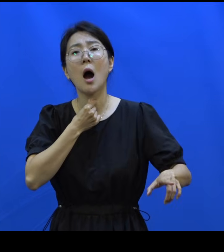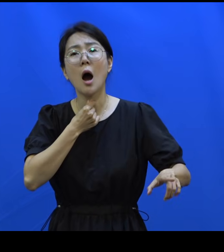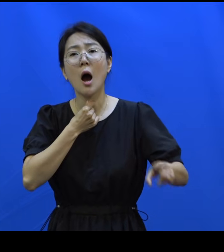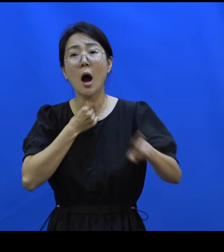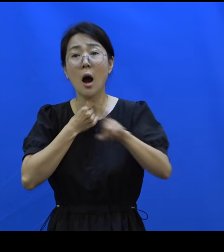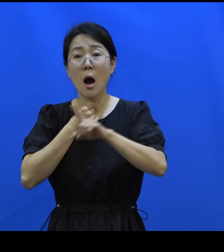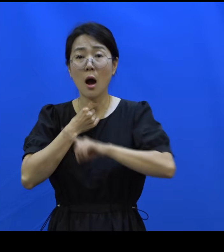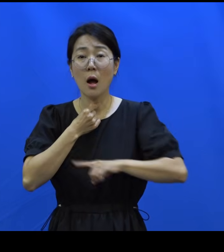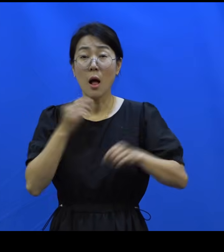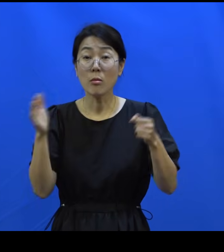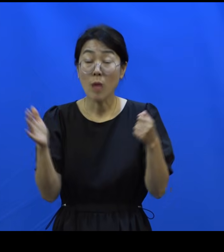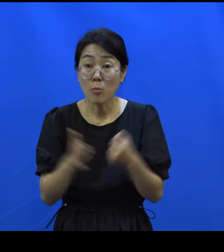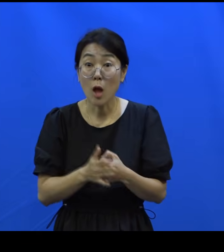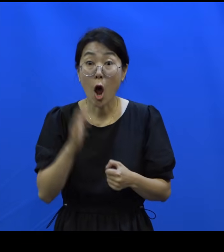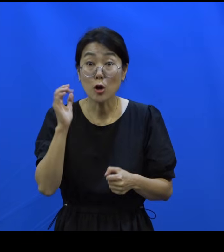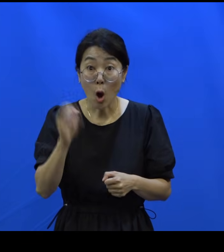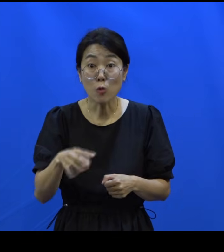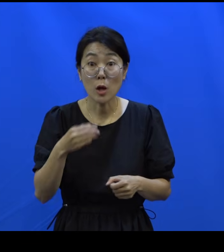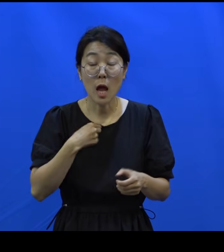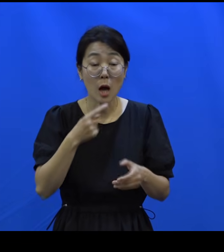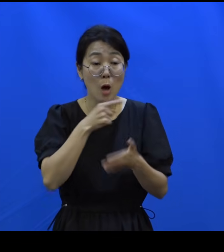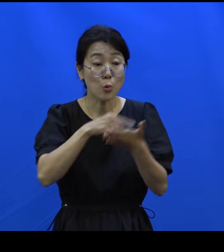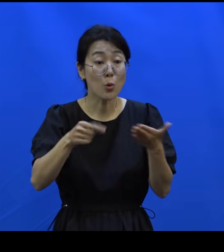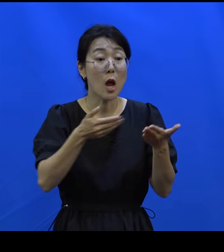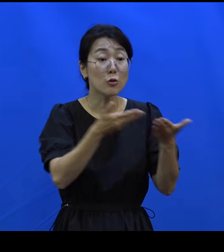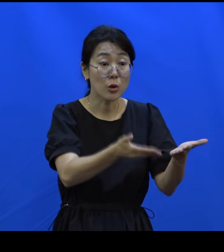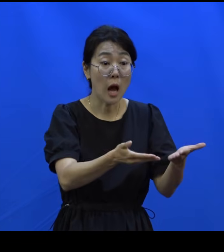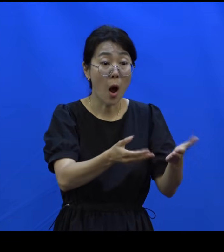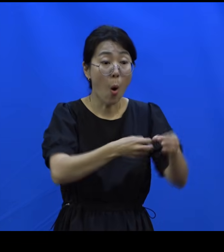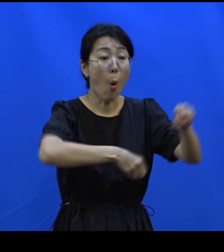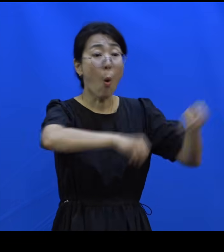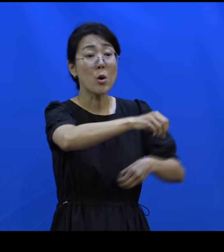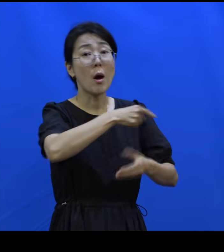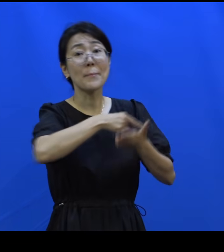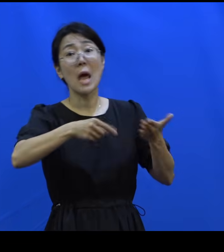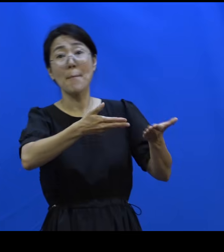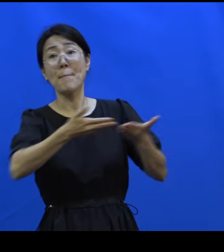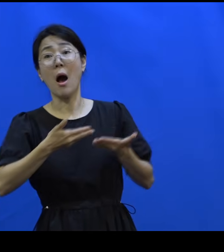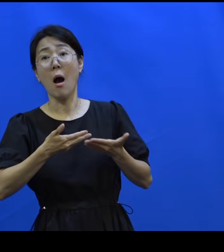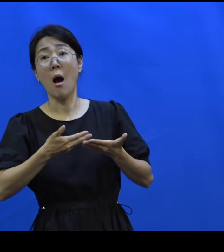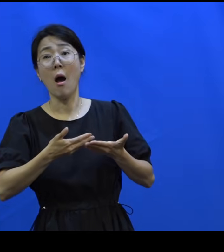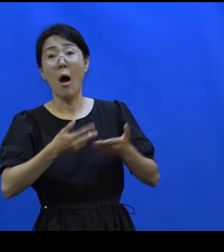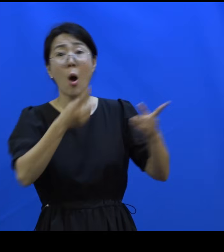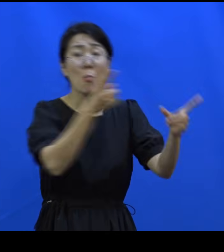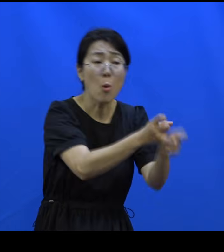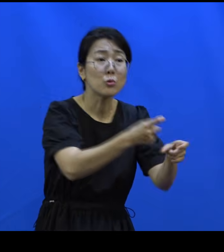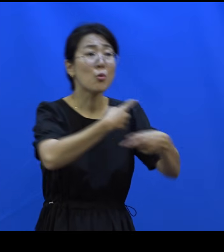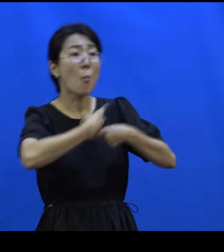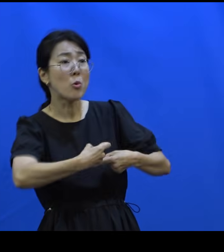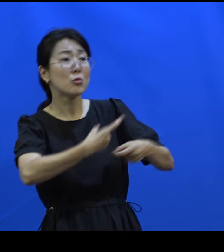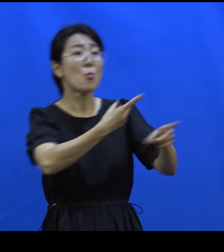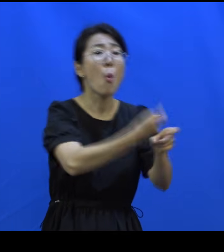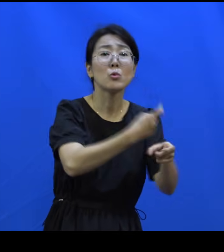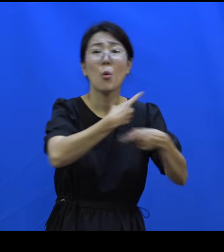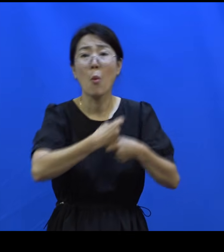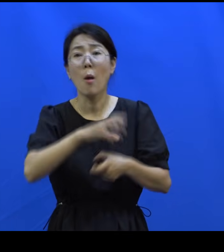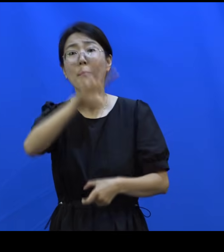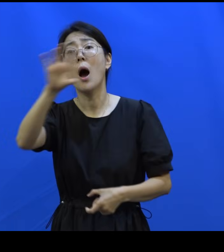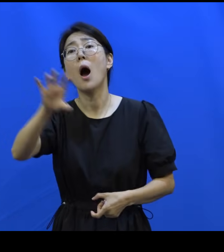어떻게 되냐면 가해자가 피해자가 되고 피해자가 가해자가 되고 가해자가 피해자가 되고 계속 반복되는 악순환이 벌어집니다.